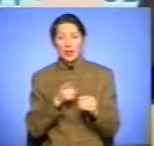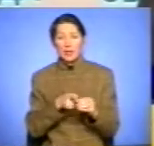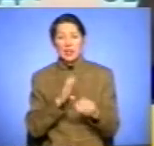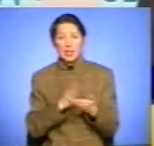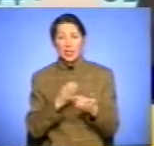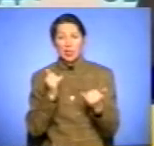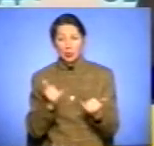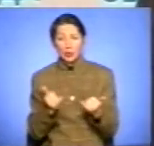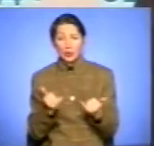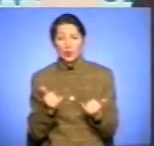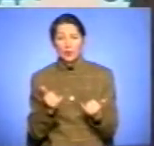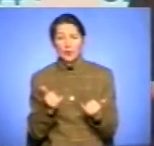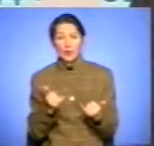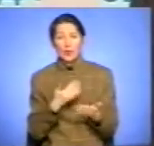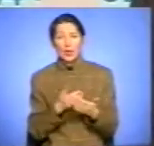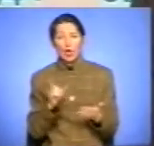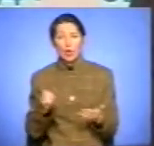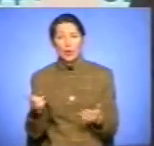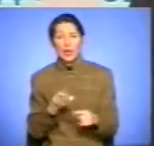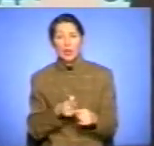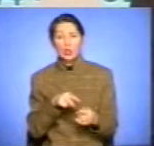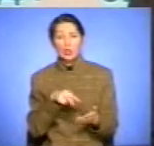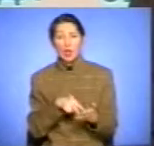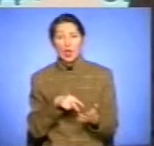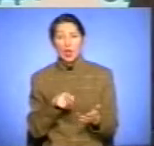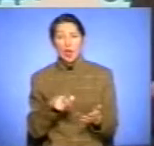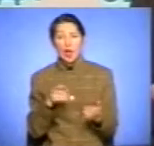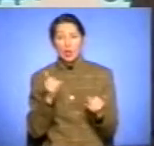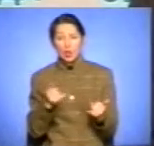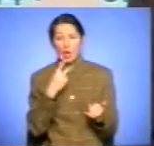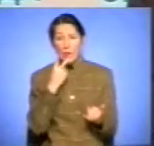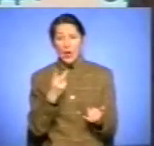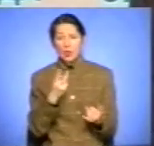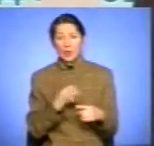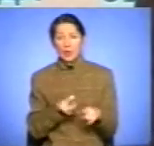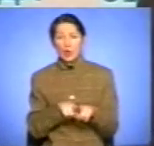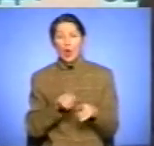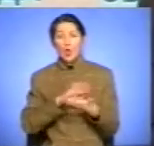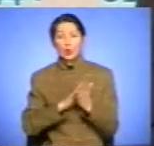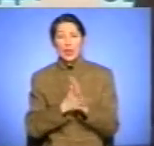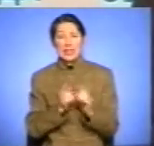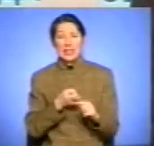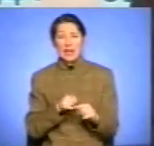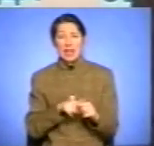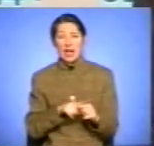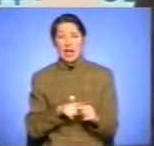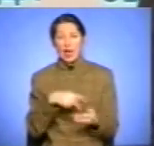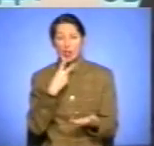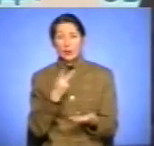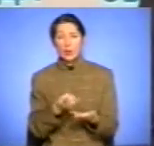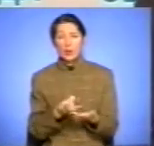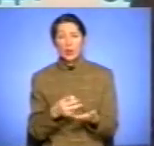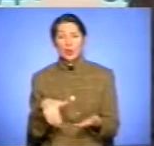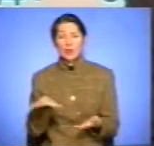сьогодні людьми які стоять і коли ми сьогодні бачимо оцю ситуацію яка демонструється